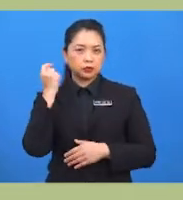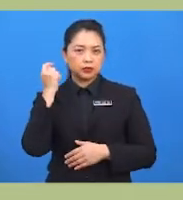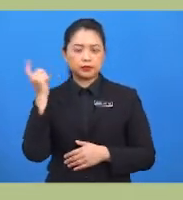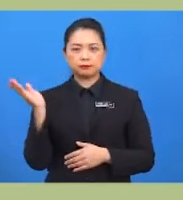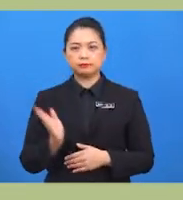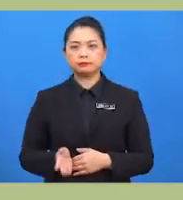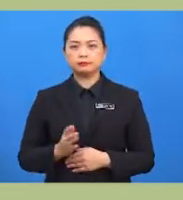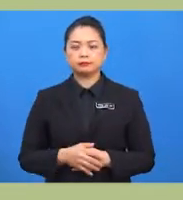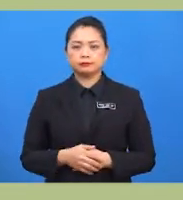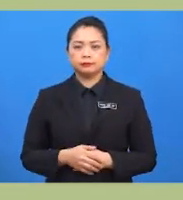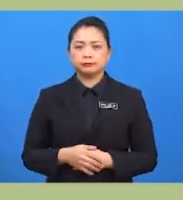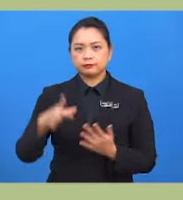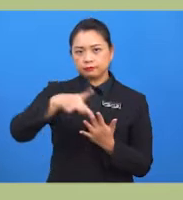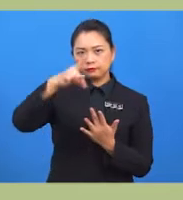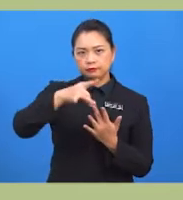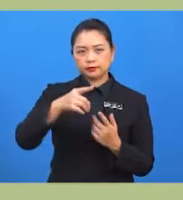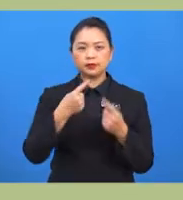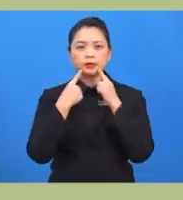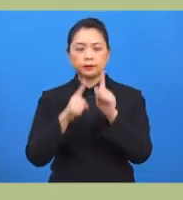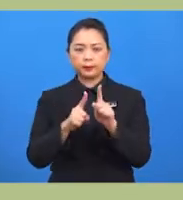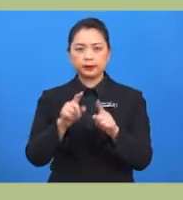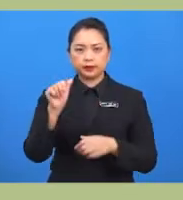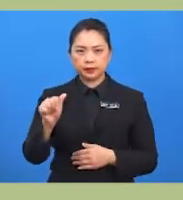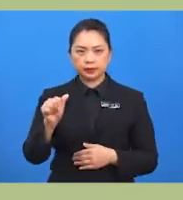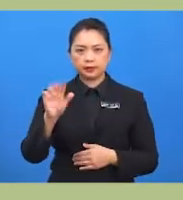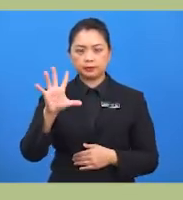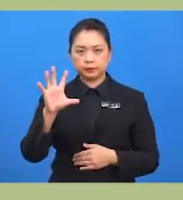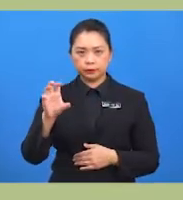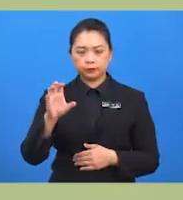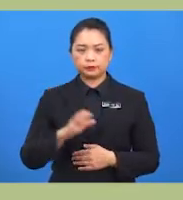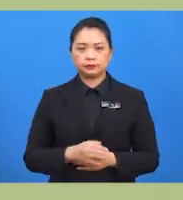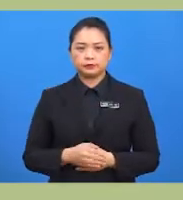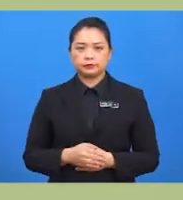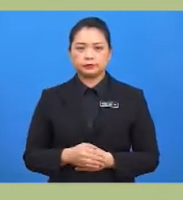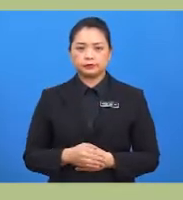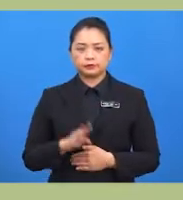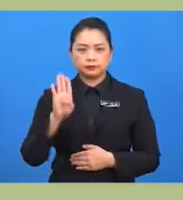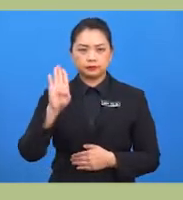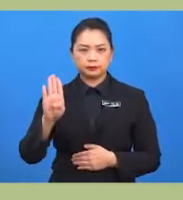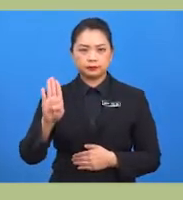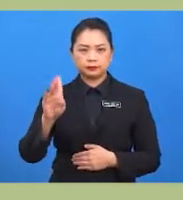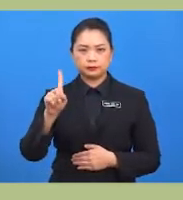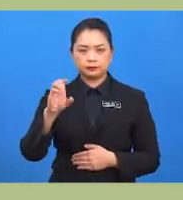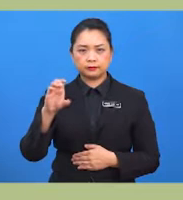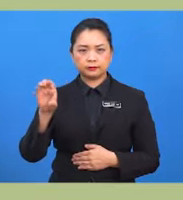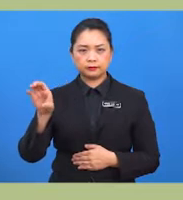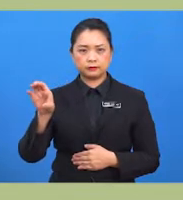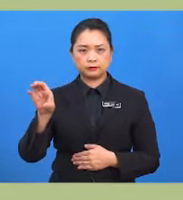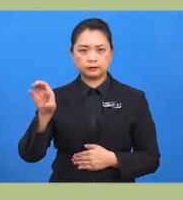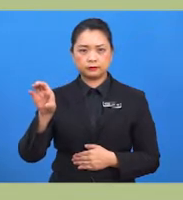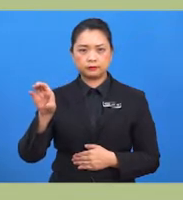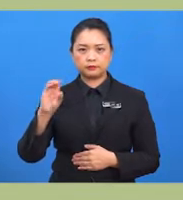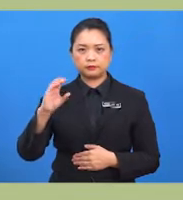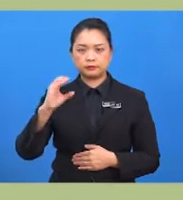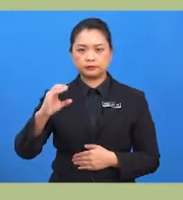itu Hai pilihan jawaban e50 cm padu by 100